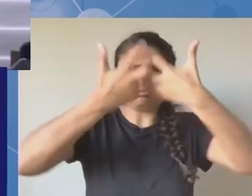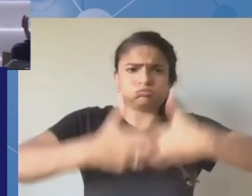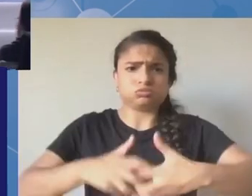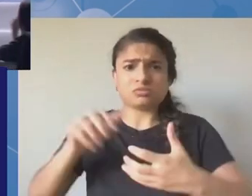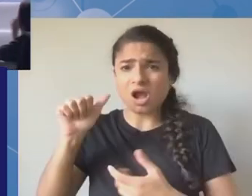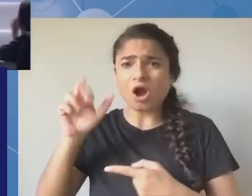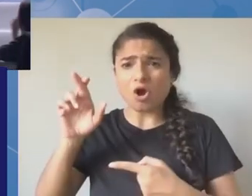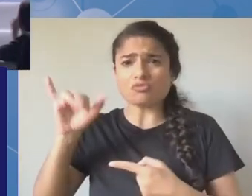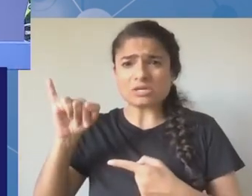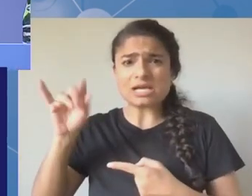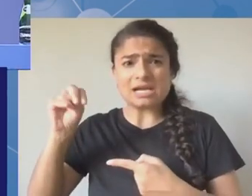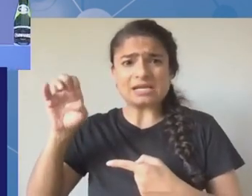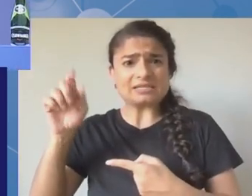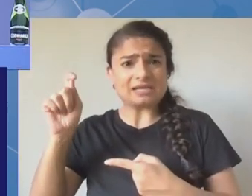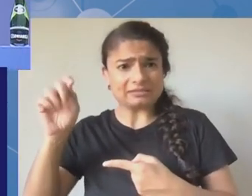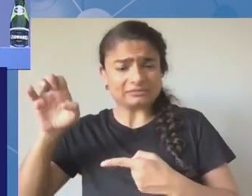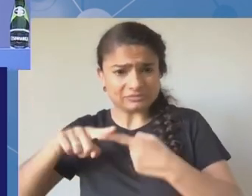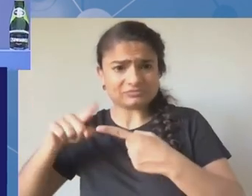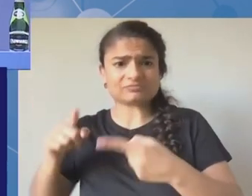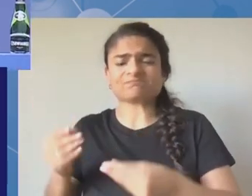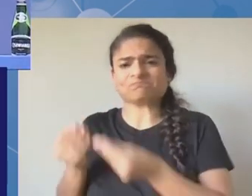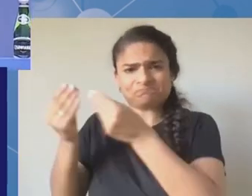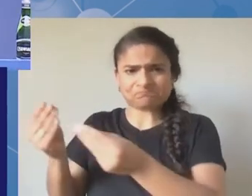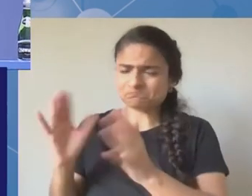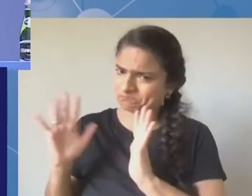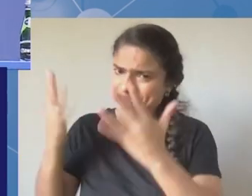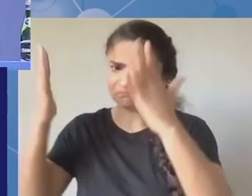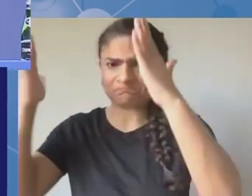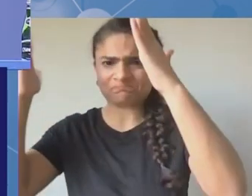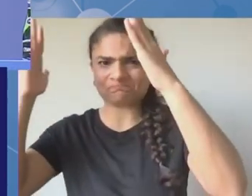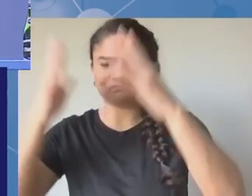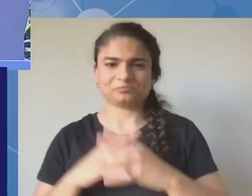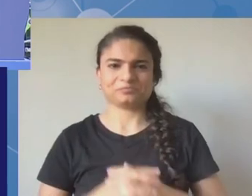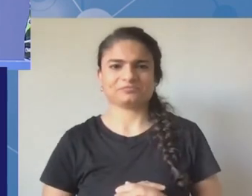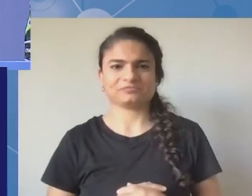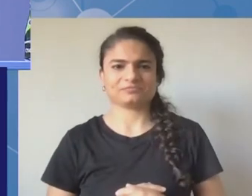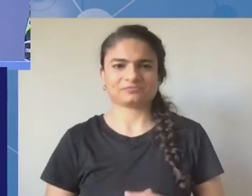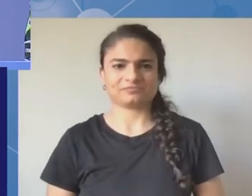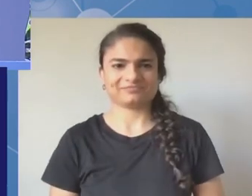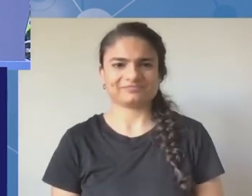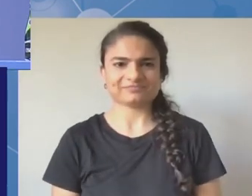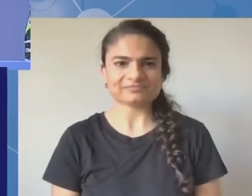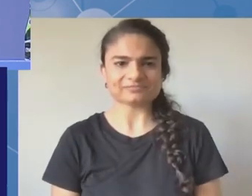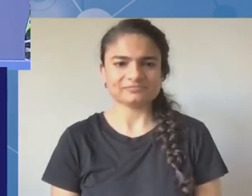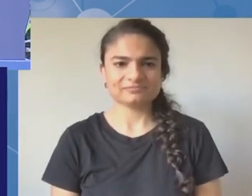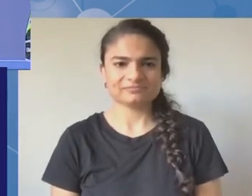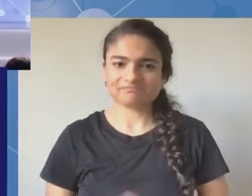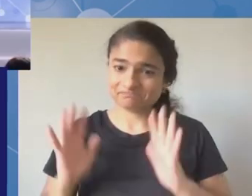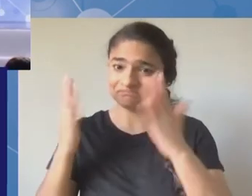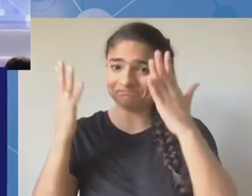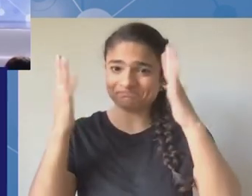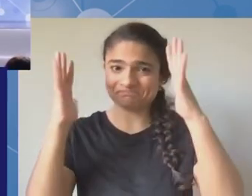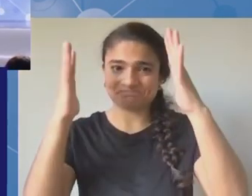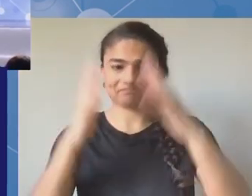وأقدم لها الزهور كعربونة شكرا على جهودها في تنظيم ونجاح